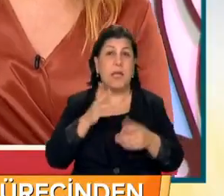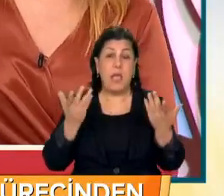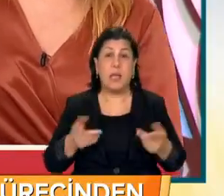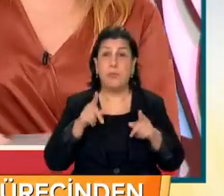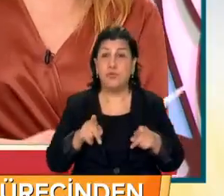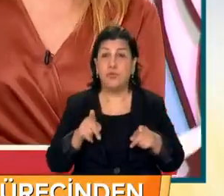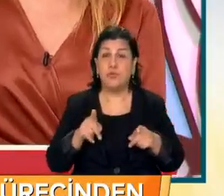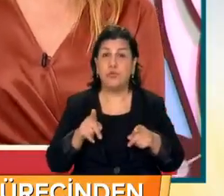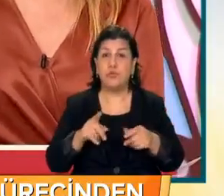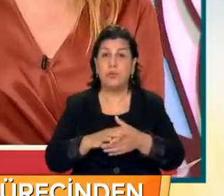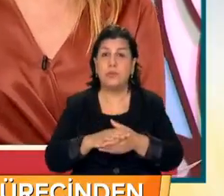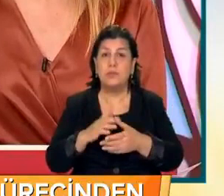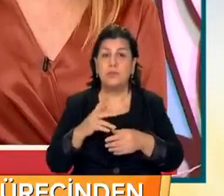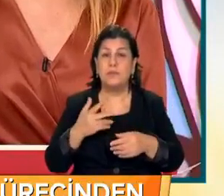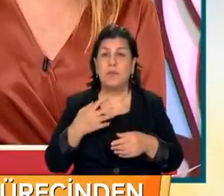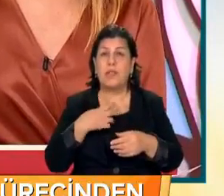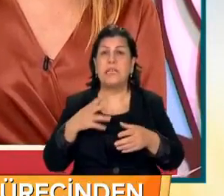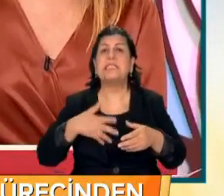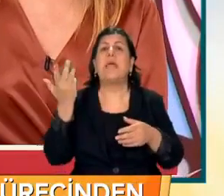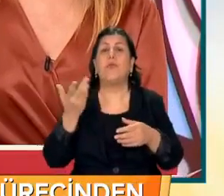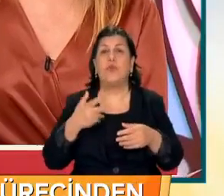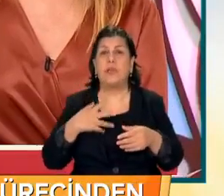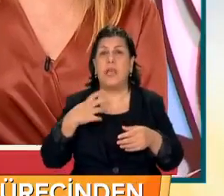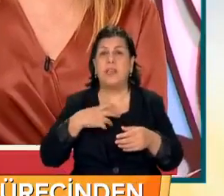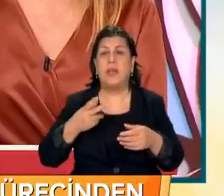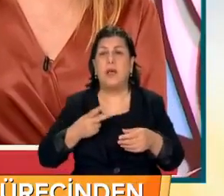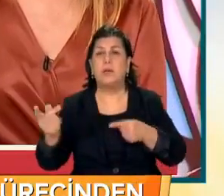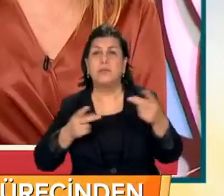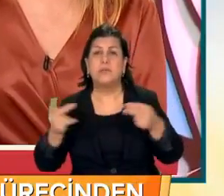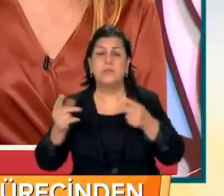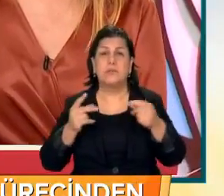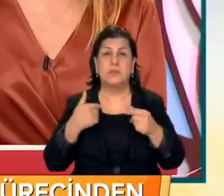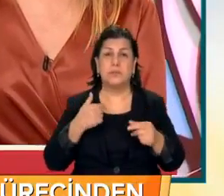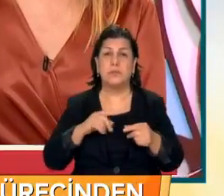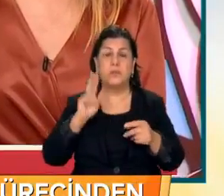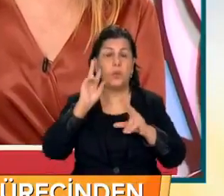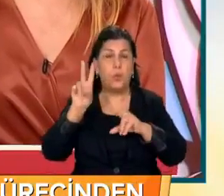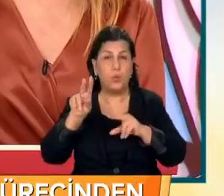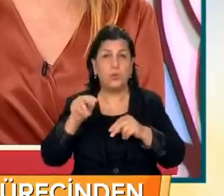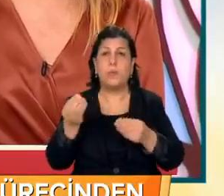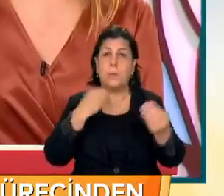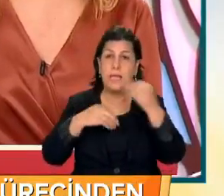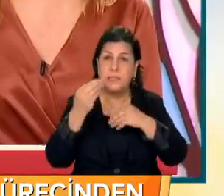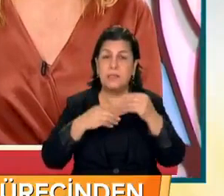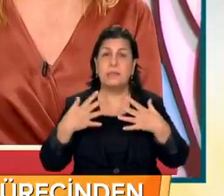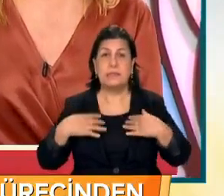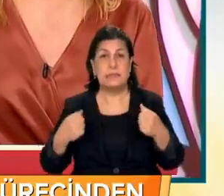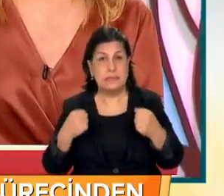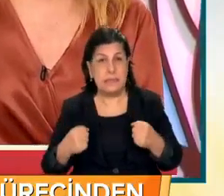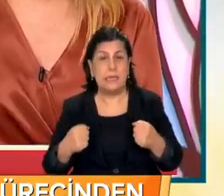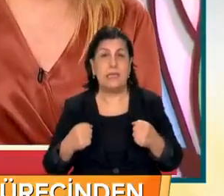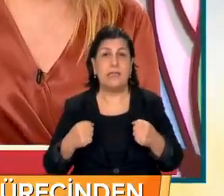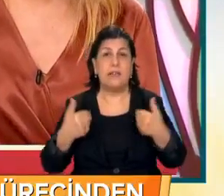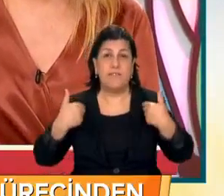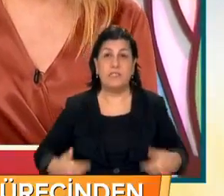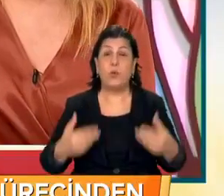bu şiraz'da kaçıyorsa ve gerçekten kişi kondisyonunu dediğimiz uykusu beslenmesi sağlığı